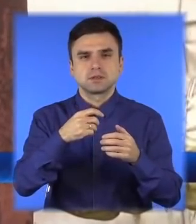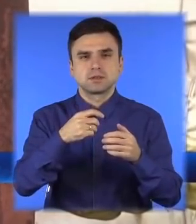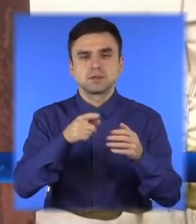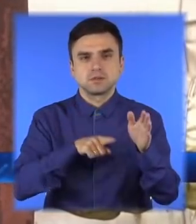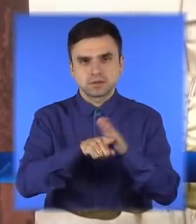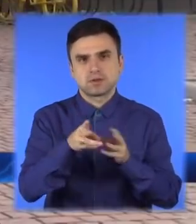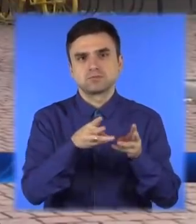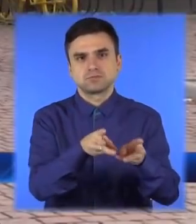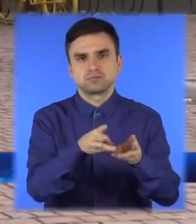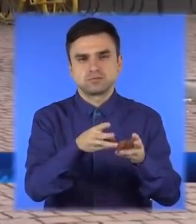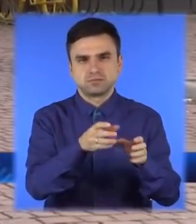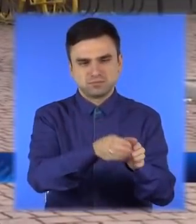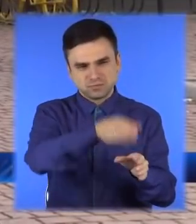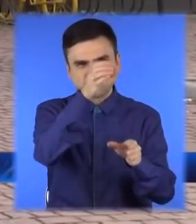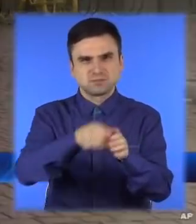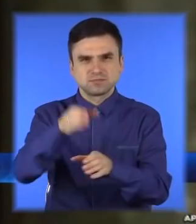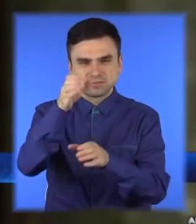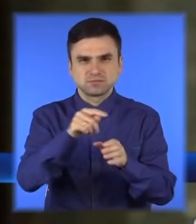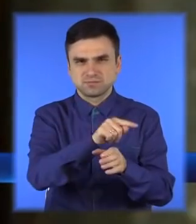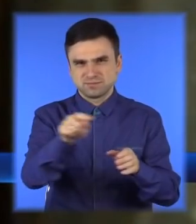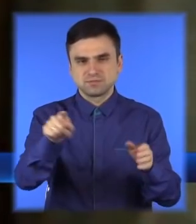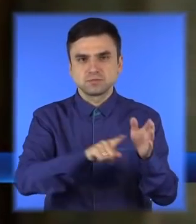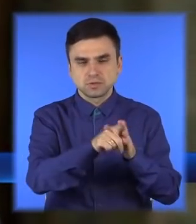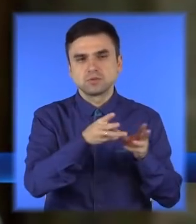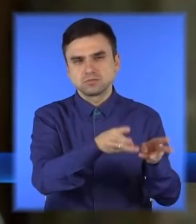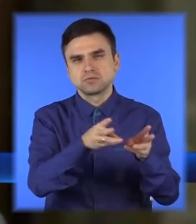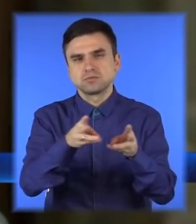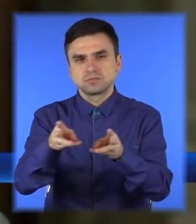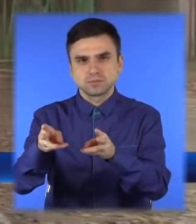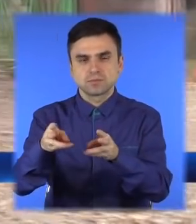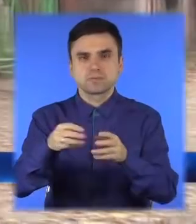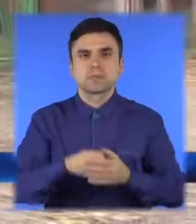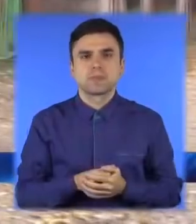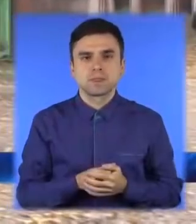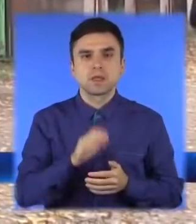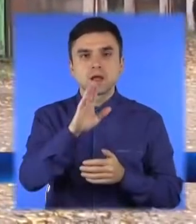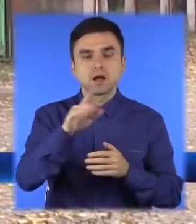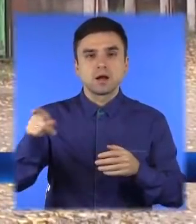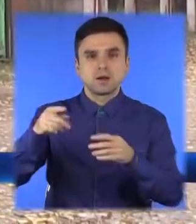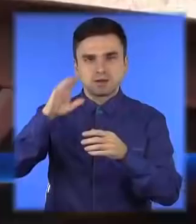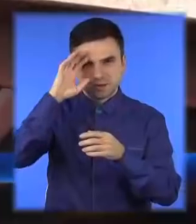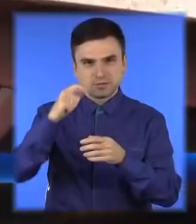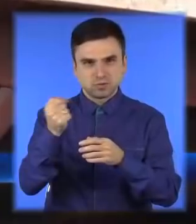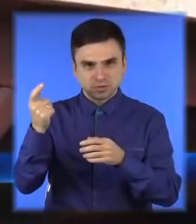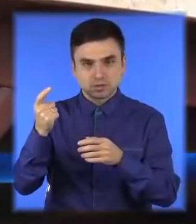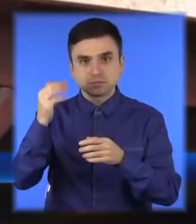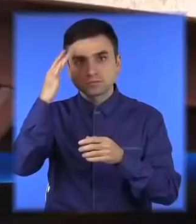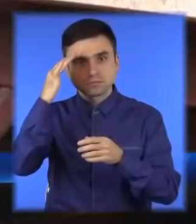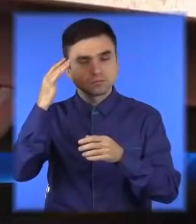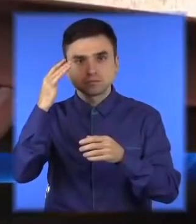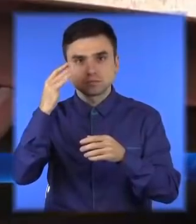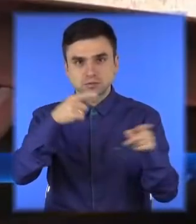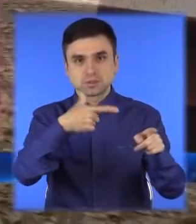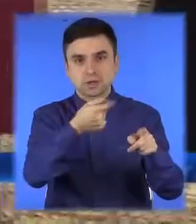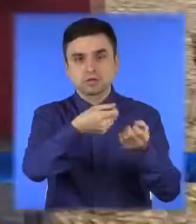обслуговують Саксаганський район. Але Криворіжгаз олігарха Дмитра Фірташа намагається заблокувати роботу котлів, мовляв, це